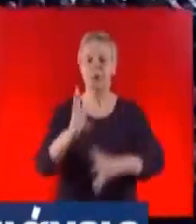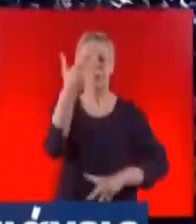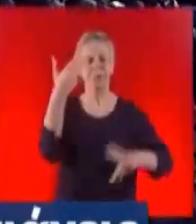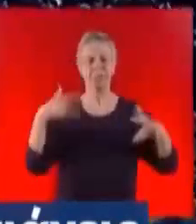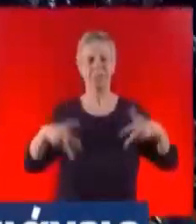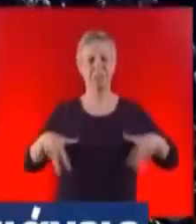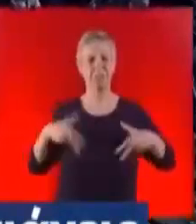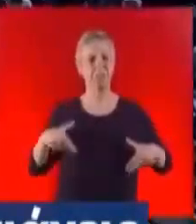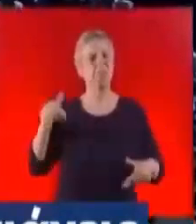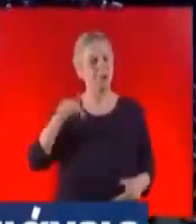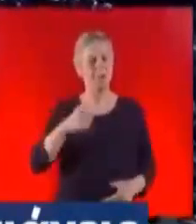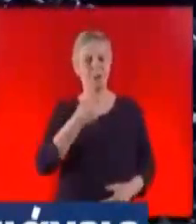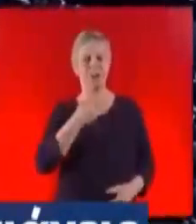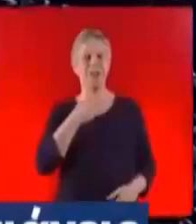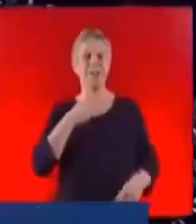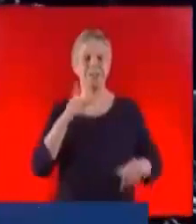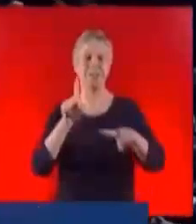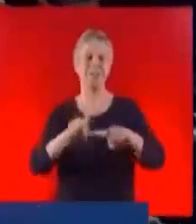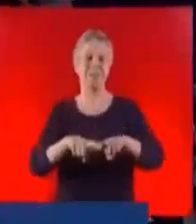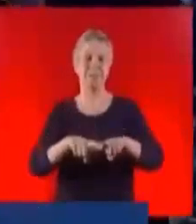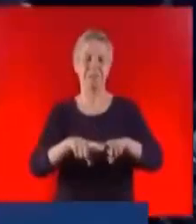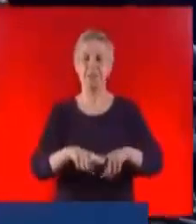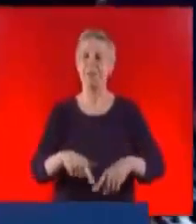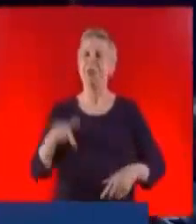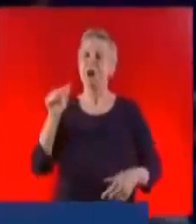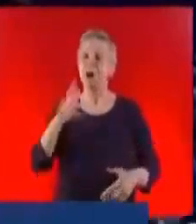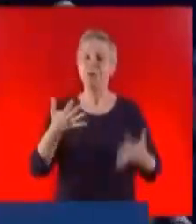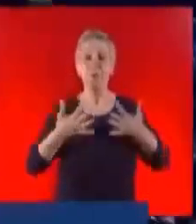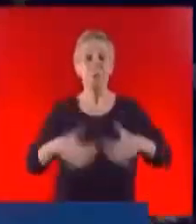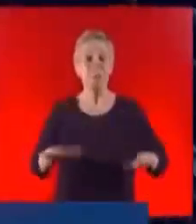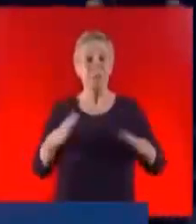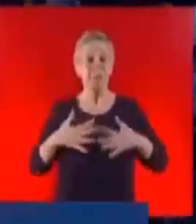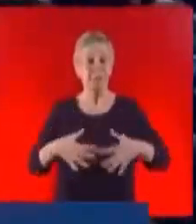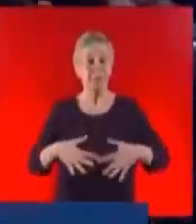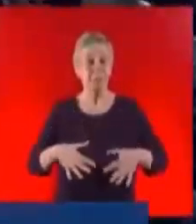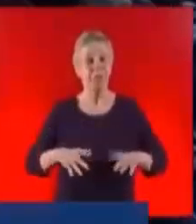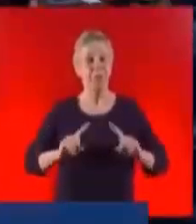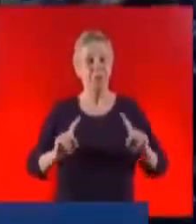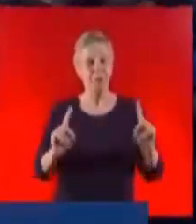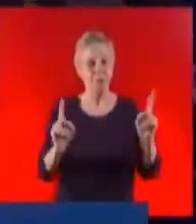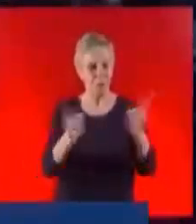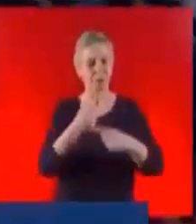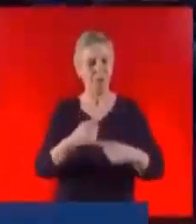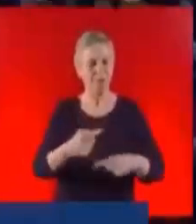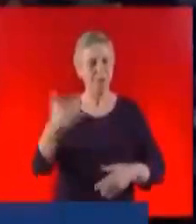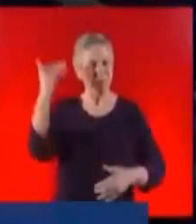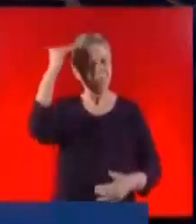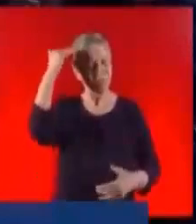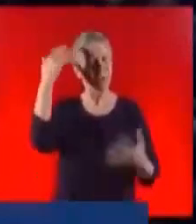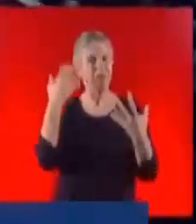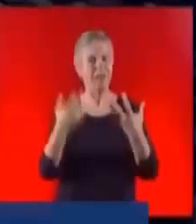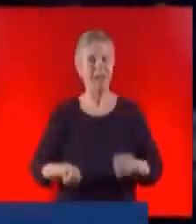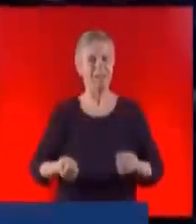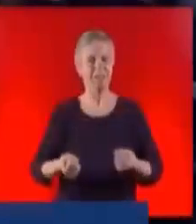30, 35 και 40% για να κερδίζεις εκλογές. Και μόνο η πολιτική στόχευση συγκρότησης αυτής της ευρείας παράταξης έχει